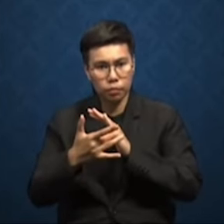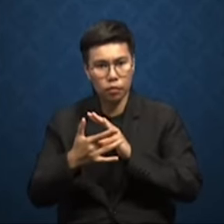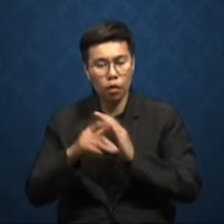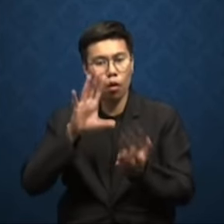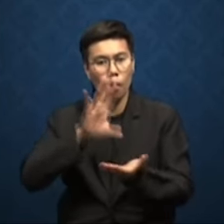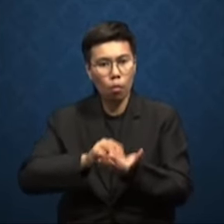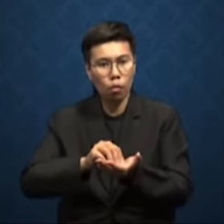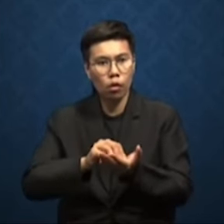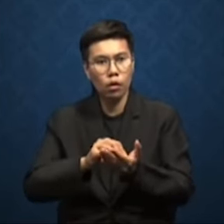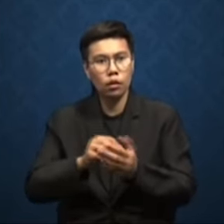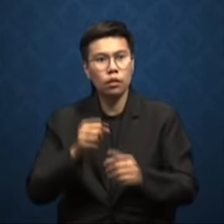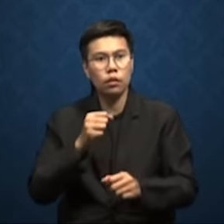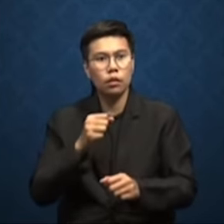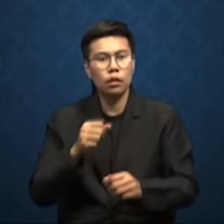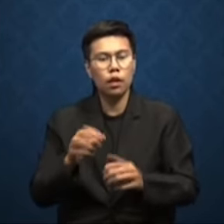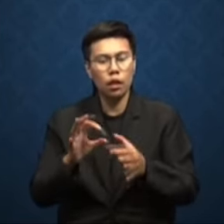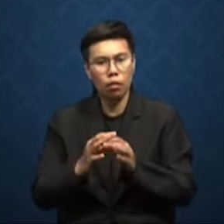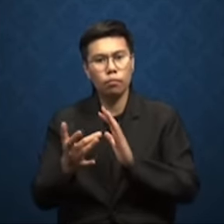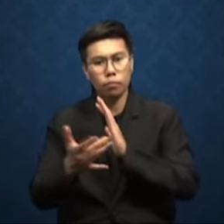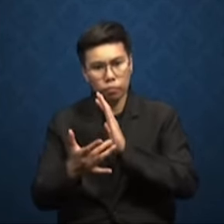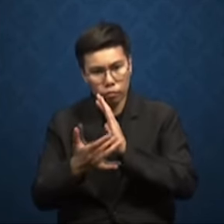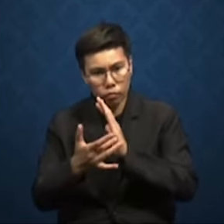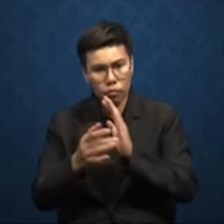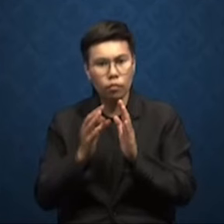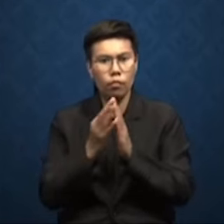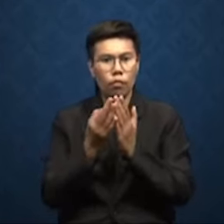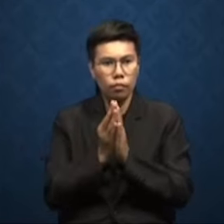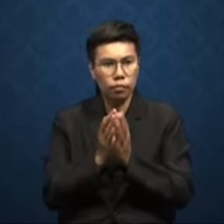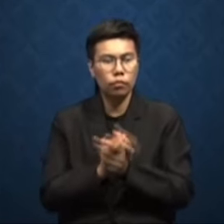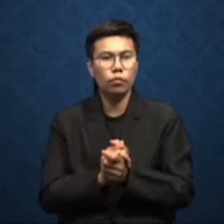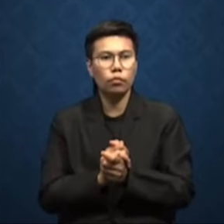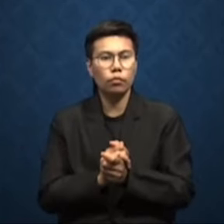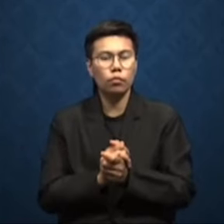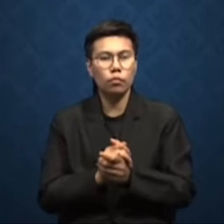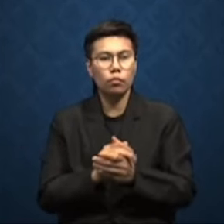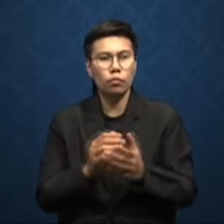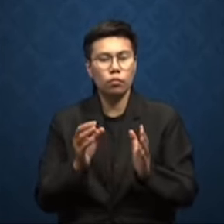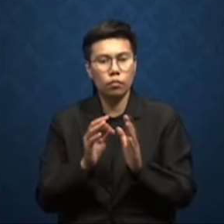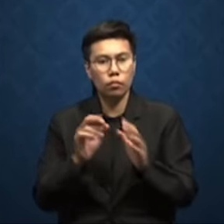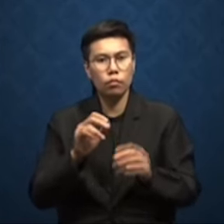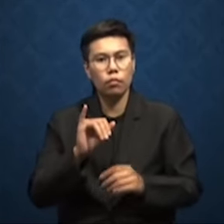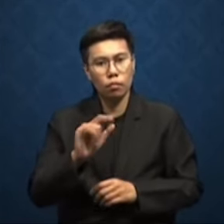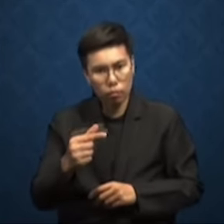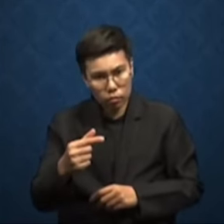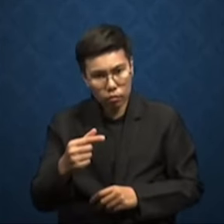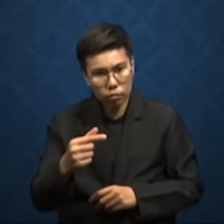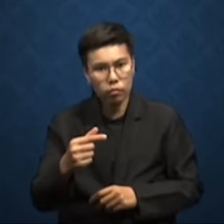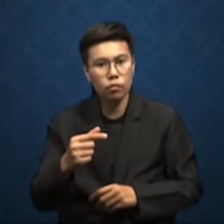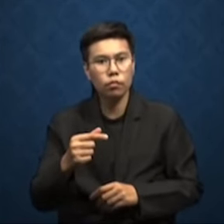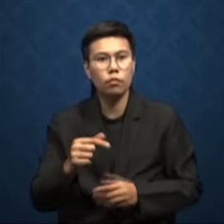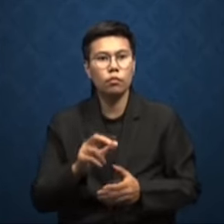ข้อมูลทางอิเล็กทรอนิกส์นะทางสื่อต่างๆไม่ว่าจะเป็น Facebook Instagram นะ